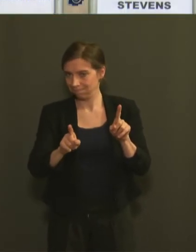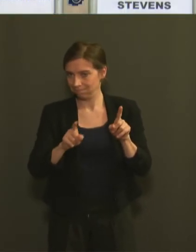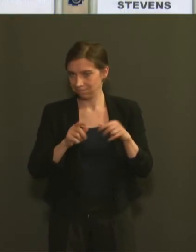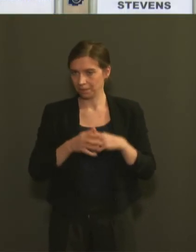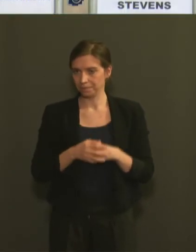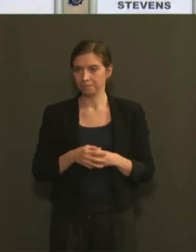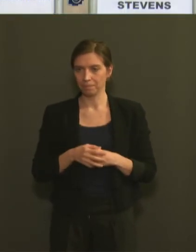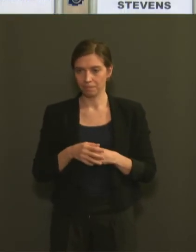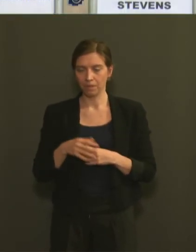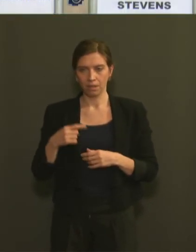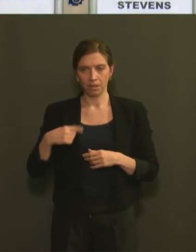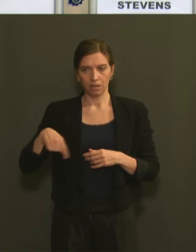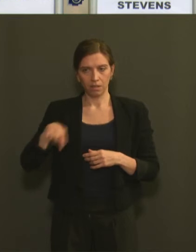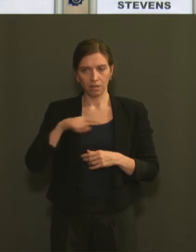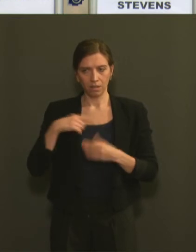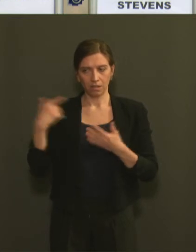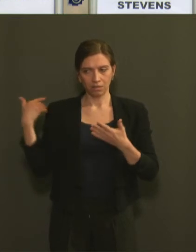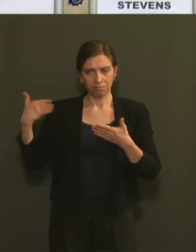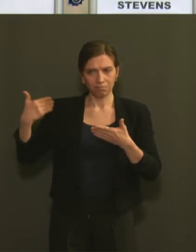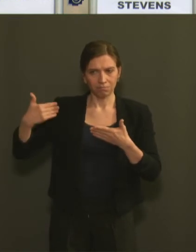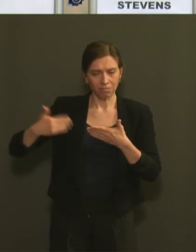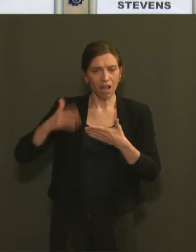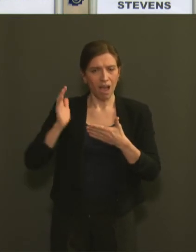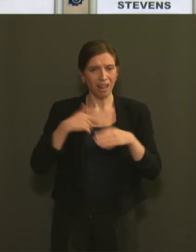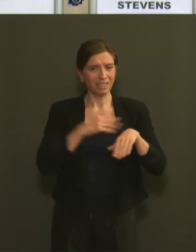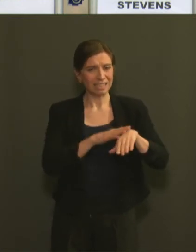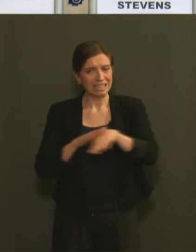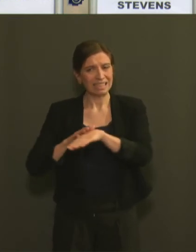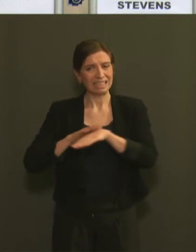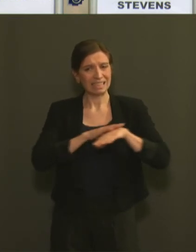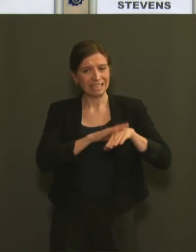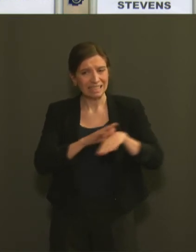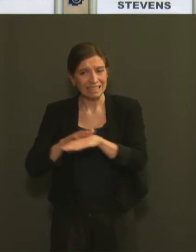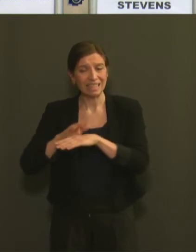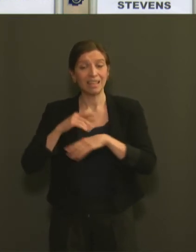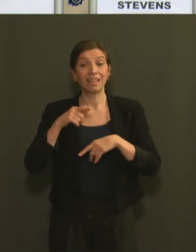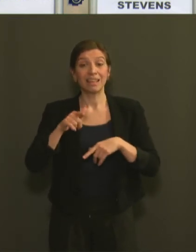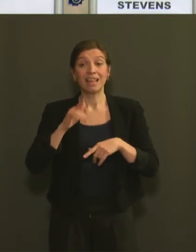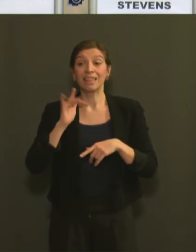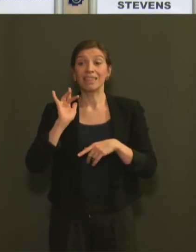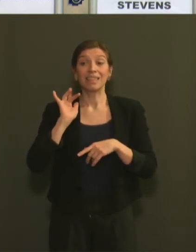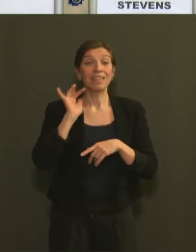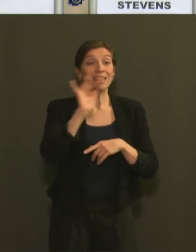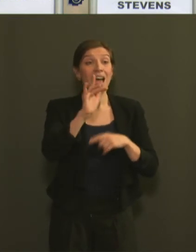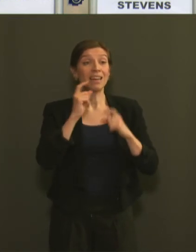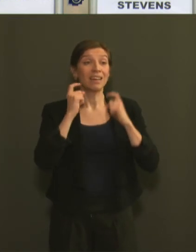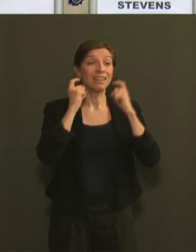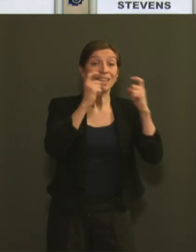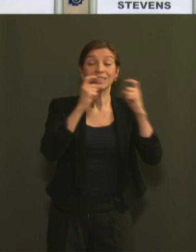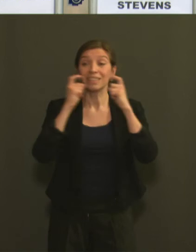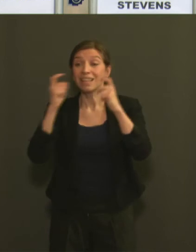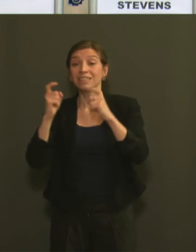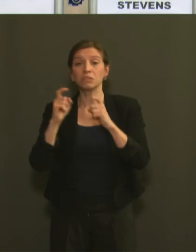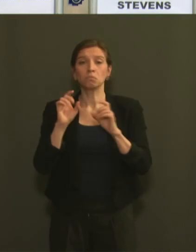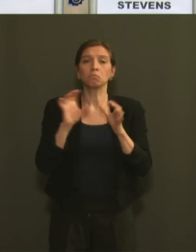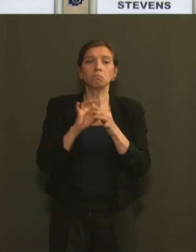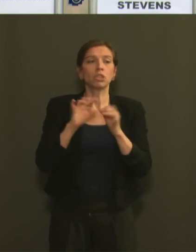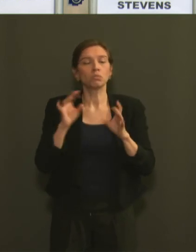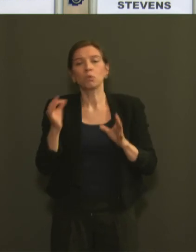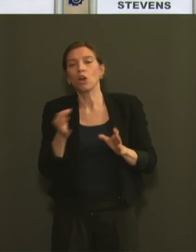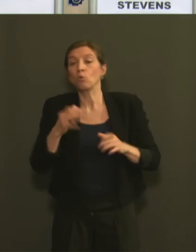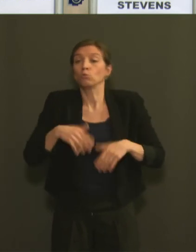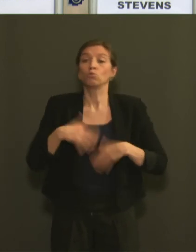inc société ceciaa leur partenaire solide cette unité ceci est reparti absolute